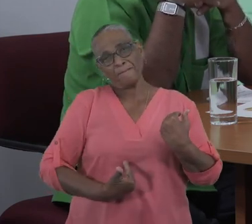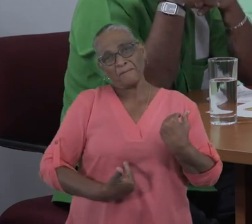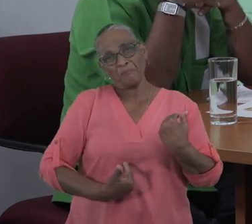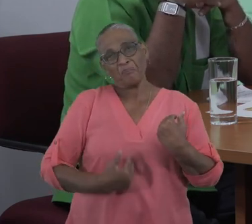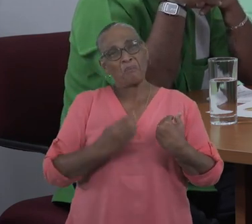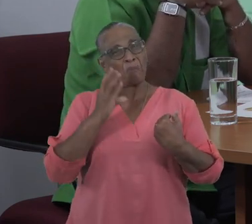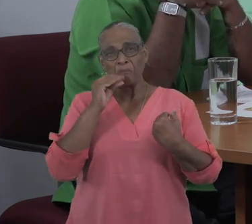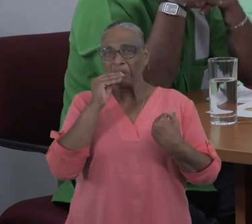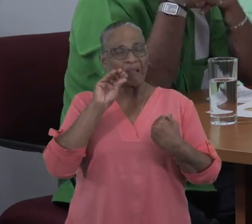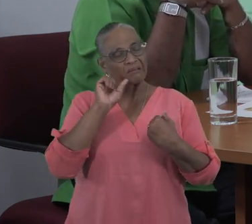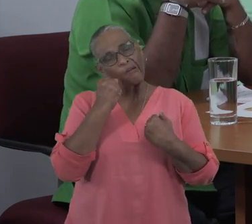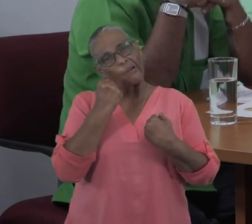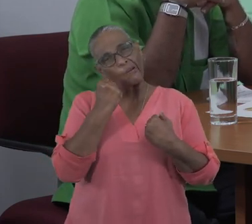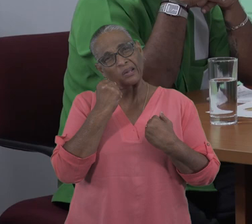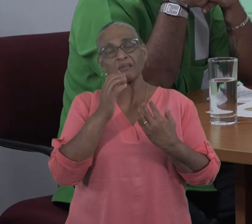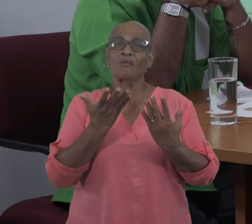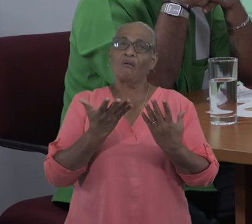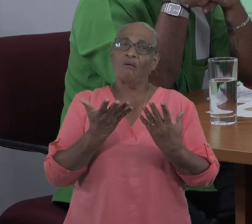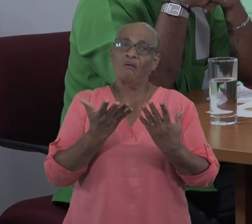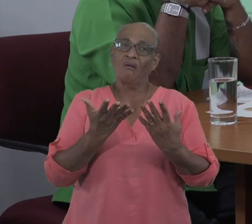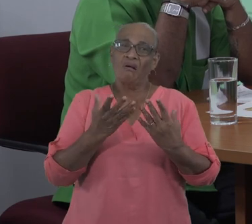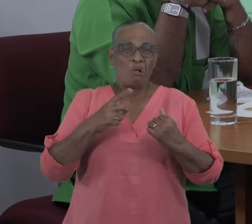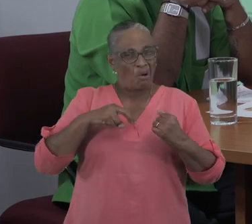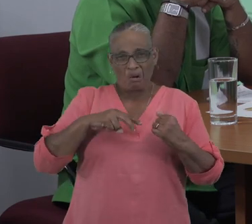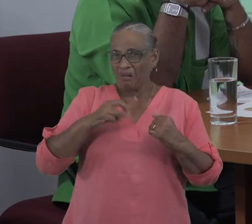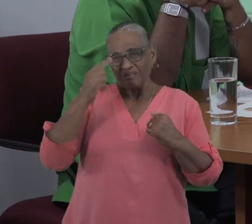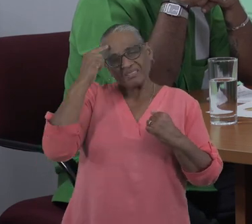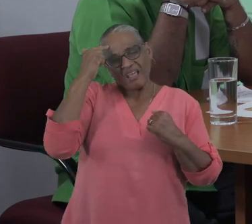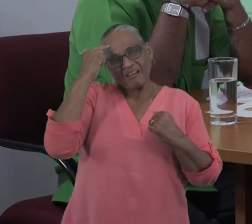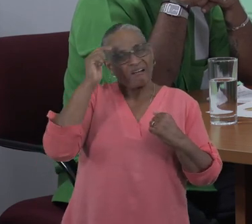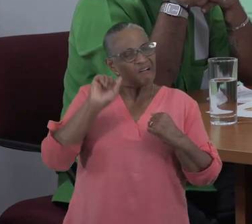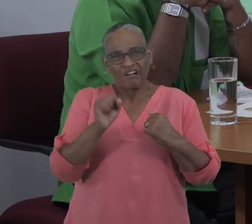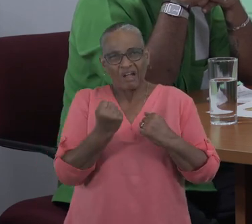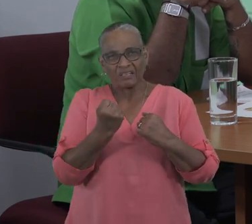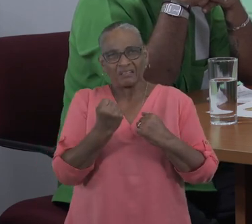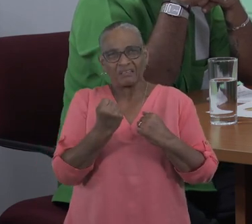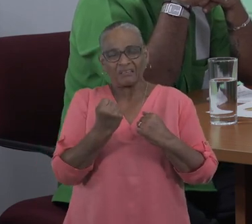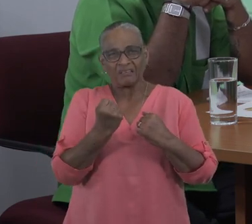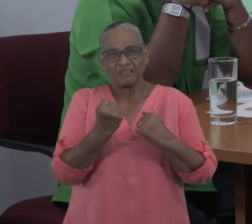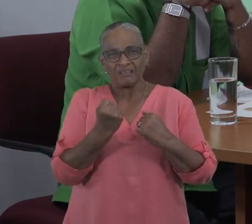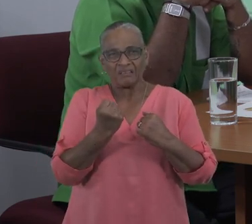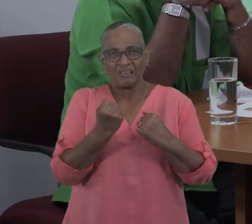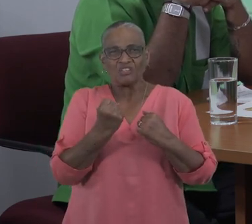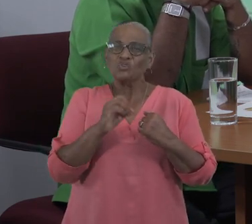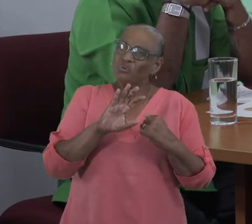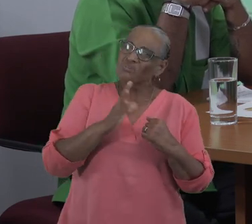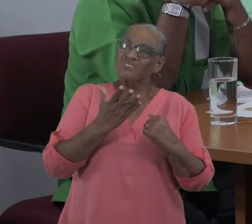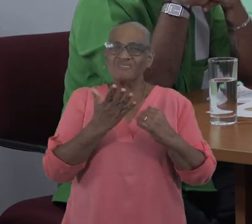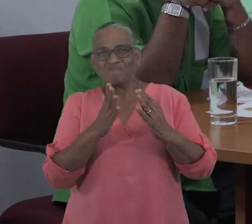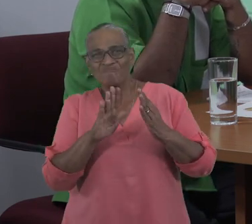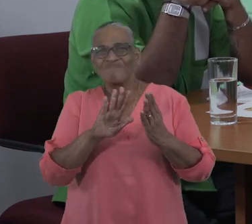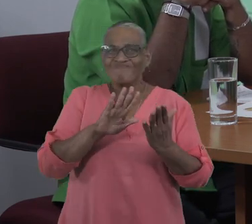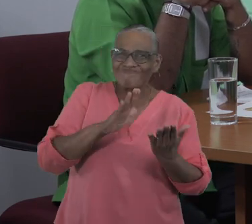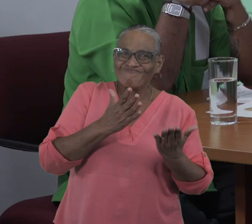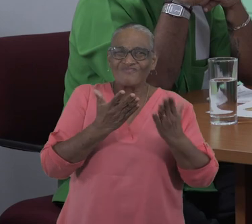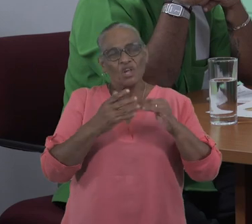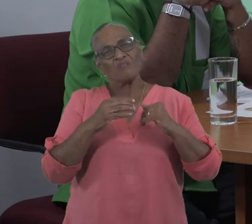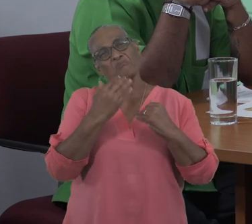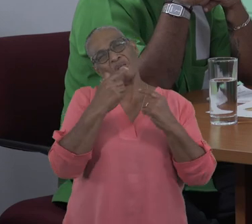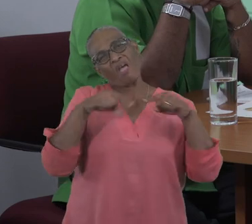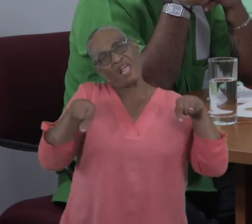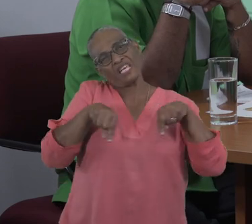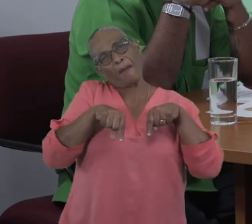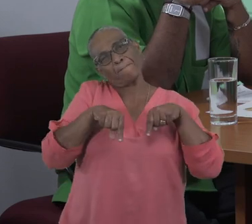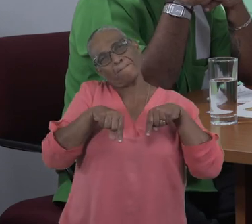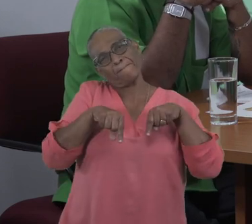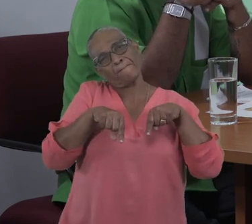verlammingen krijgen, niet goed kunnen praten, niet goed kunnen nadenken. Dus eigenlijk